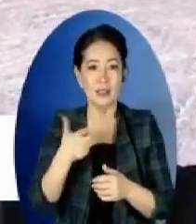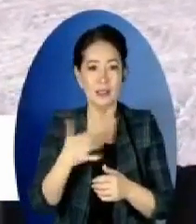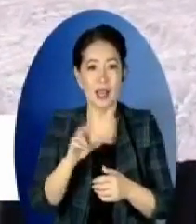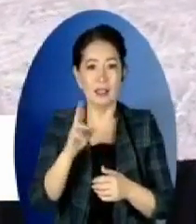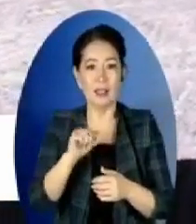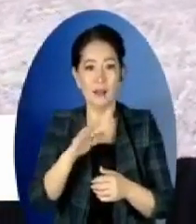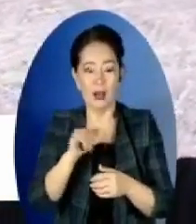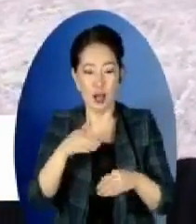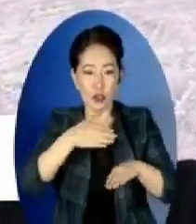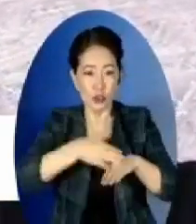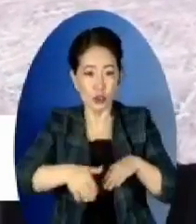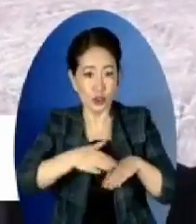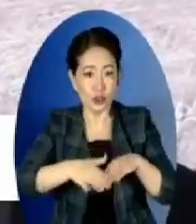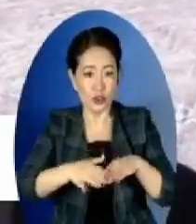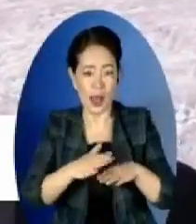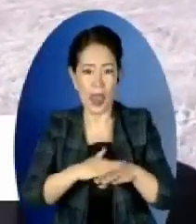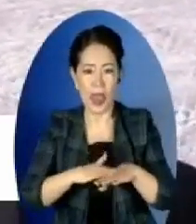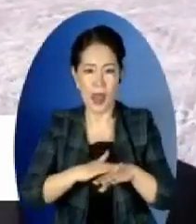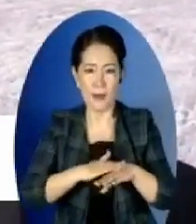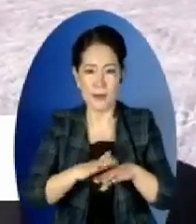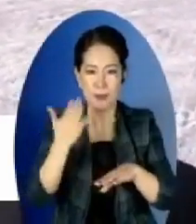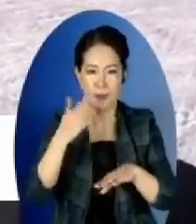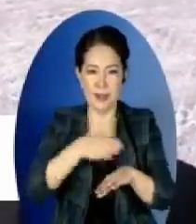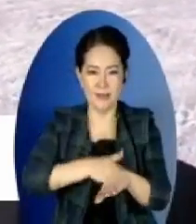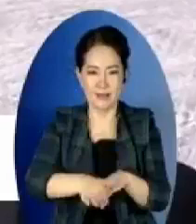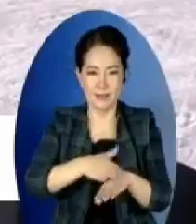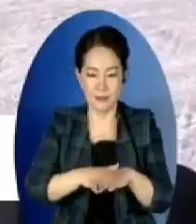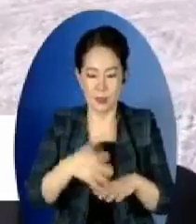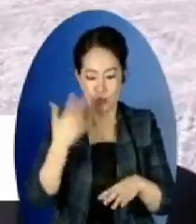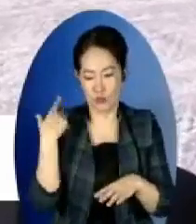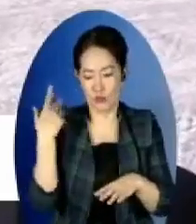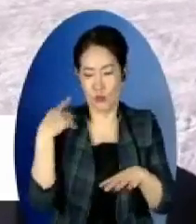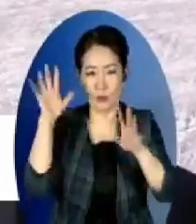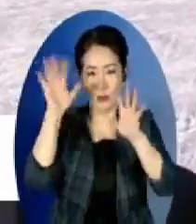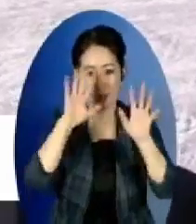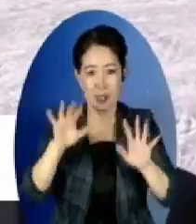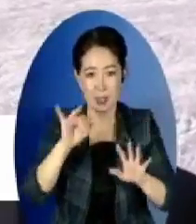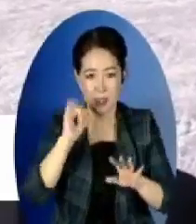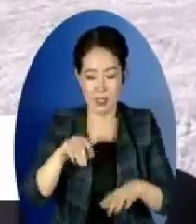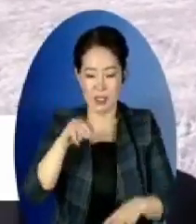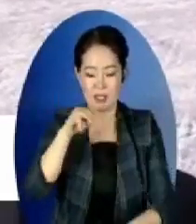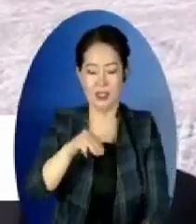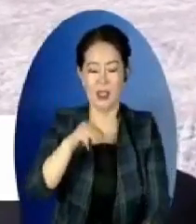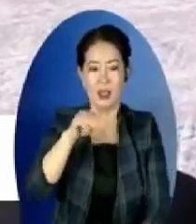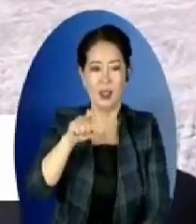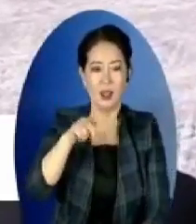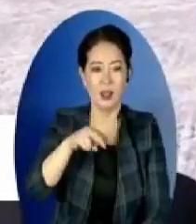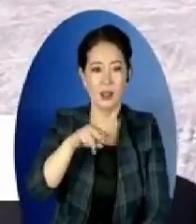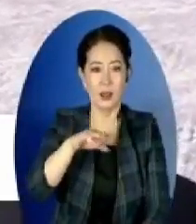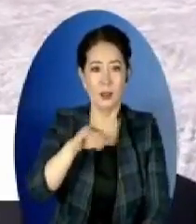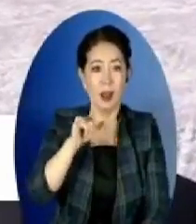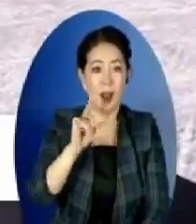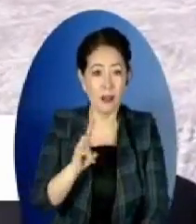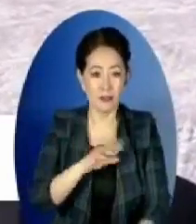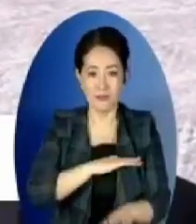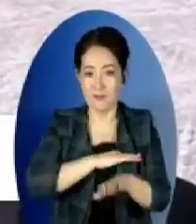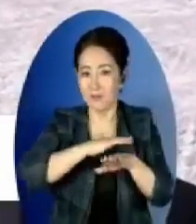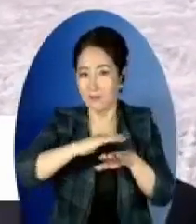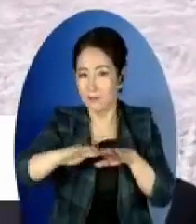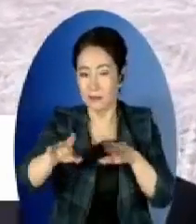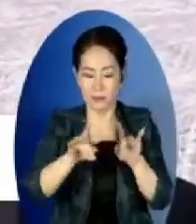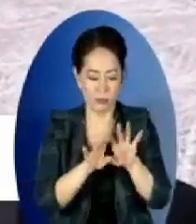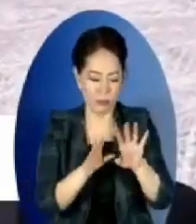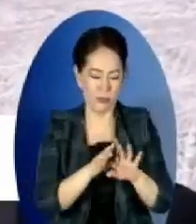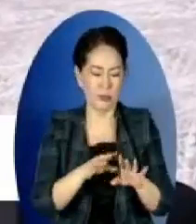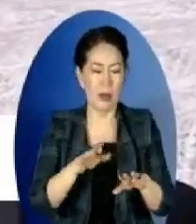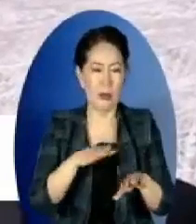зорчих шигин гадаргуу бас нэлээд гөлөөнтэй байгаа. Сая бас нэлээдгүй цас орсон. Ялангуяа тэлэмний хөндөө энэ хэвэр бол нэлээд одоо бас гөлөн